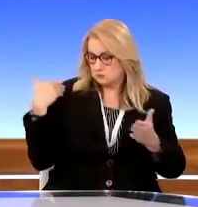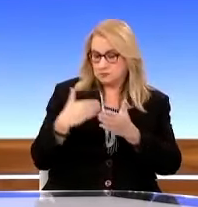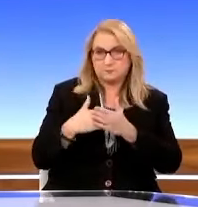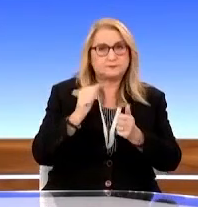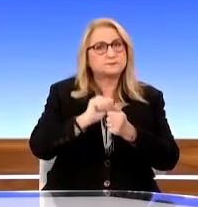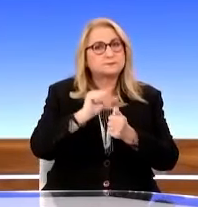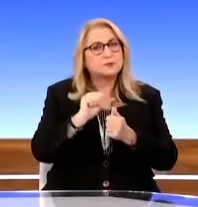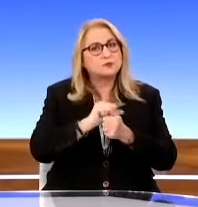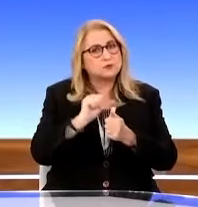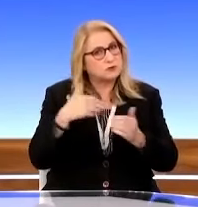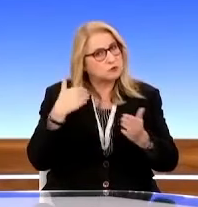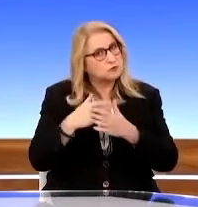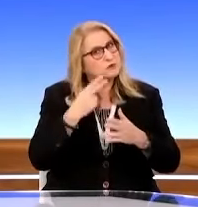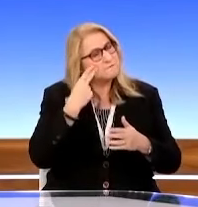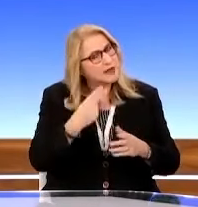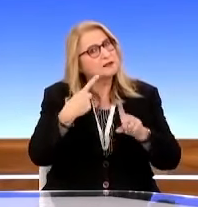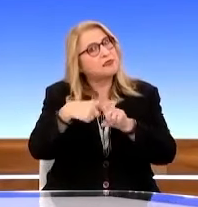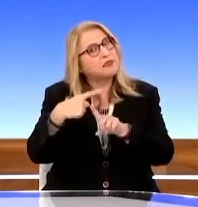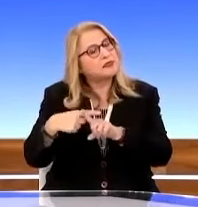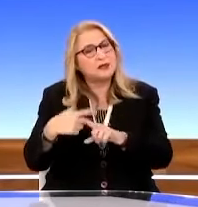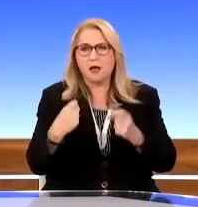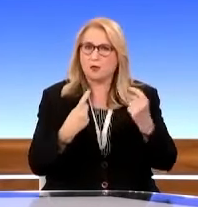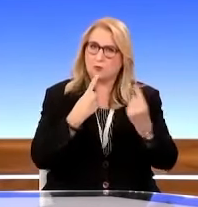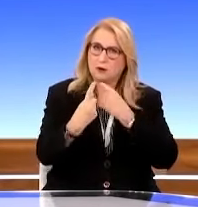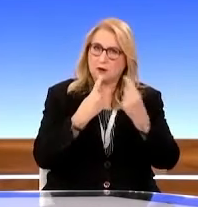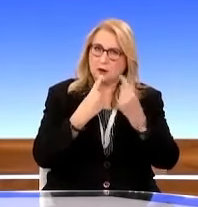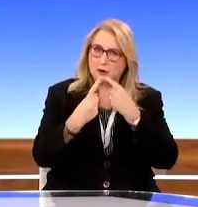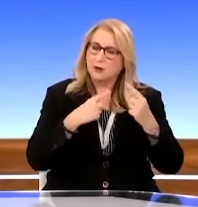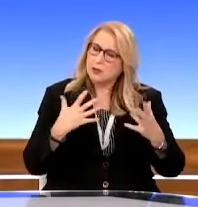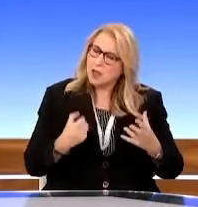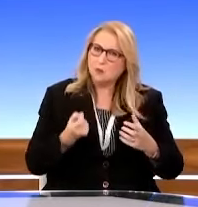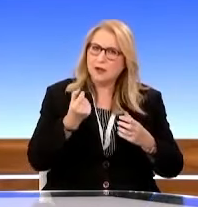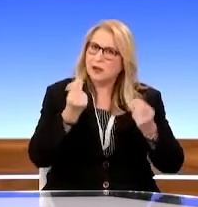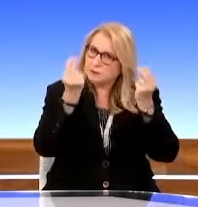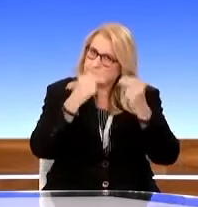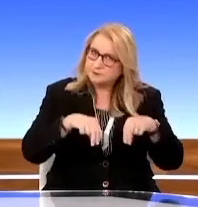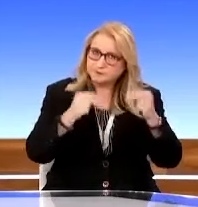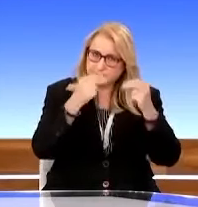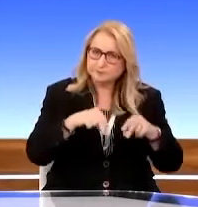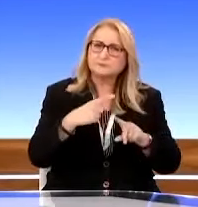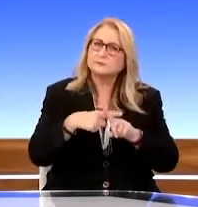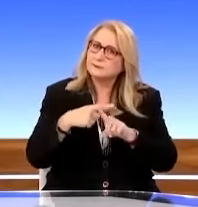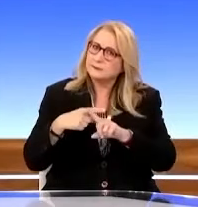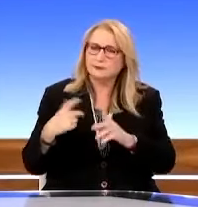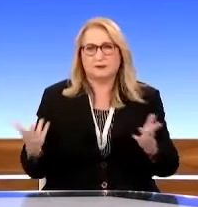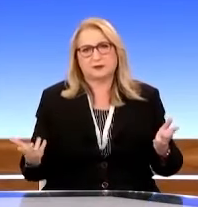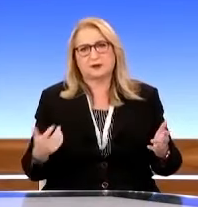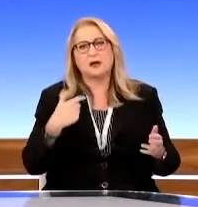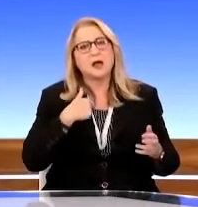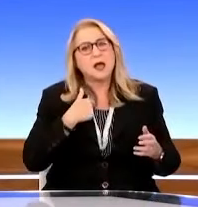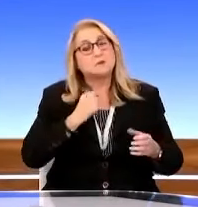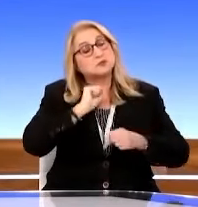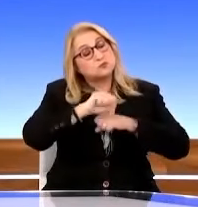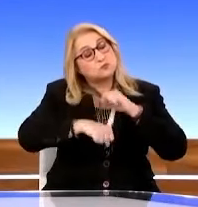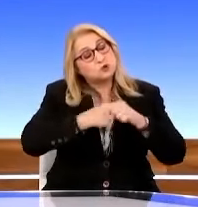η οποία έχει δώσει μέχρι στιγμής κάποια σημαντικά θετικά αποτελέσματα. Επειδή έχουμε καλές σχέσεις με την Τουρκία, το έχω πει πολλές φορές, πάντα